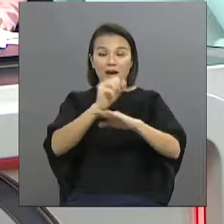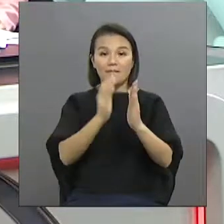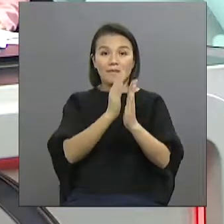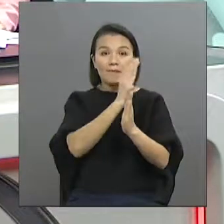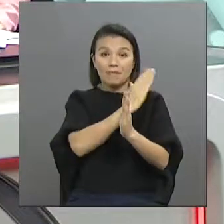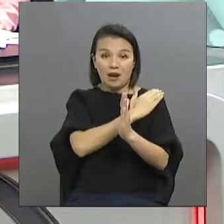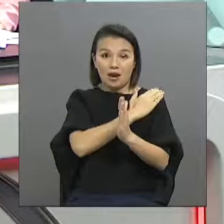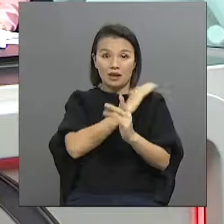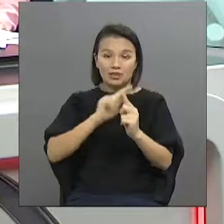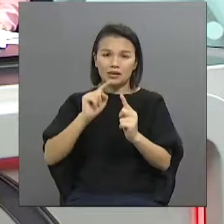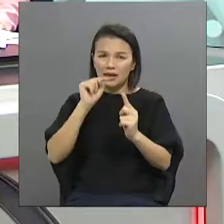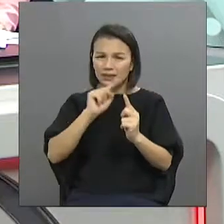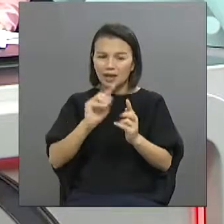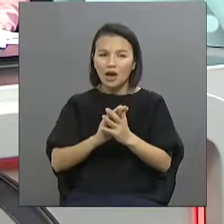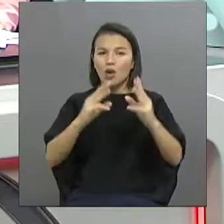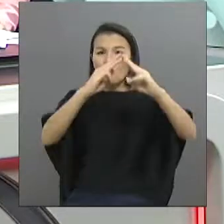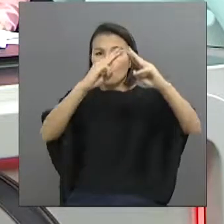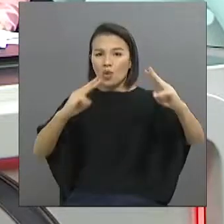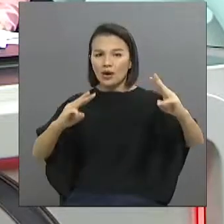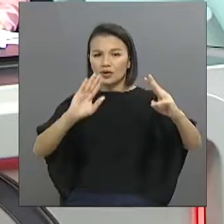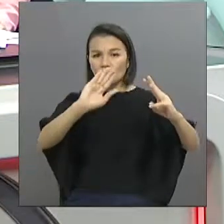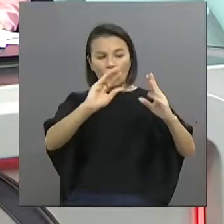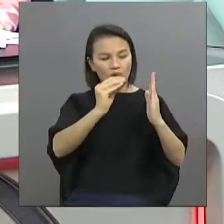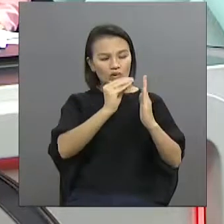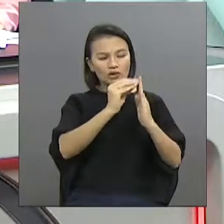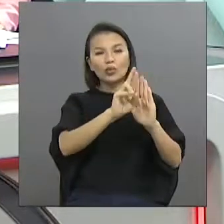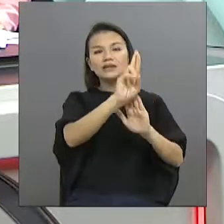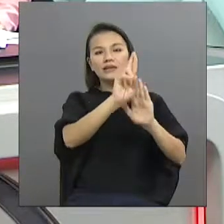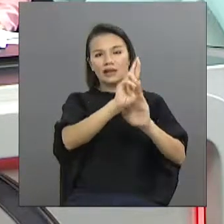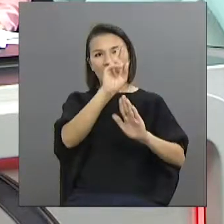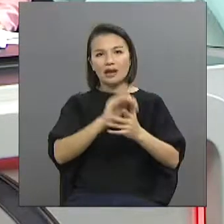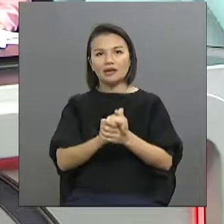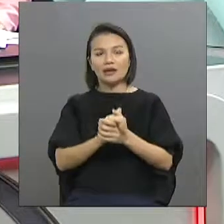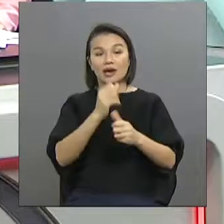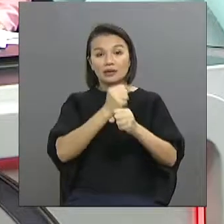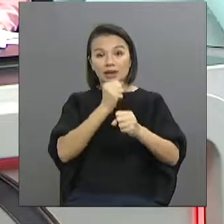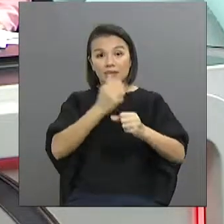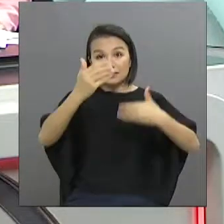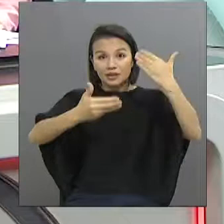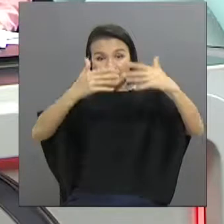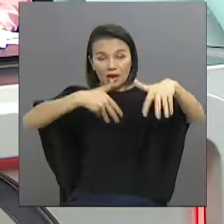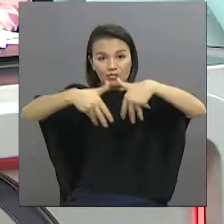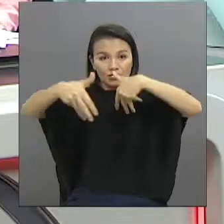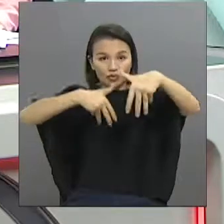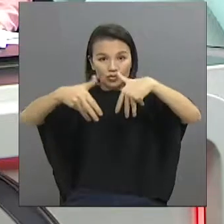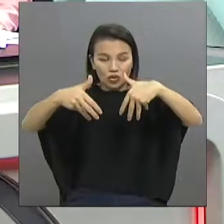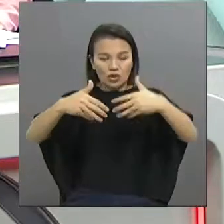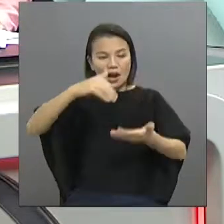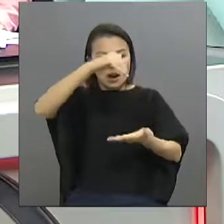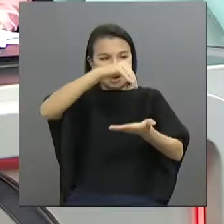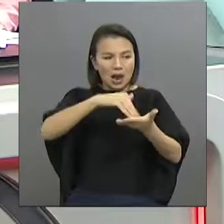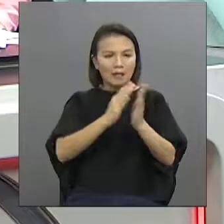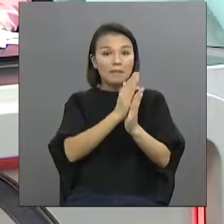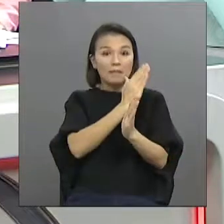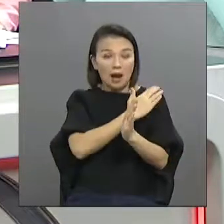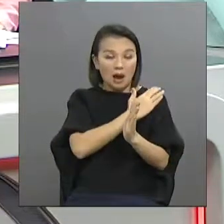จรไปที่วัดแม่ห่างอำเภอเวียงป่าเป้าจังหวัดเชียงรายนะครับนอกจากจะเป็นการให้ประชาชนนำหลักธรรมที่ได้ไปปรับใช้